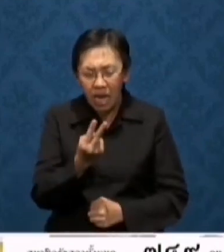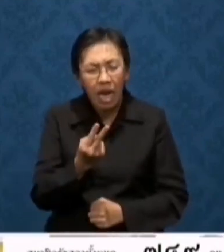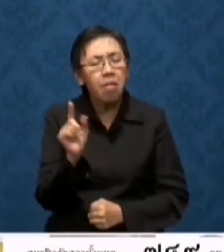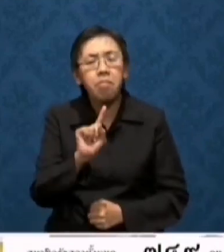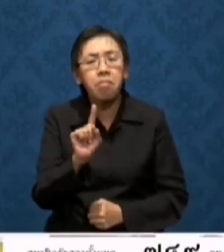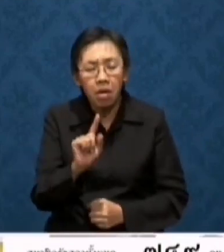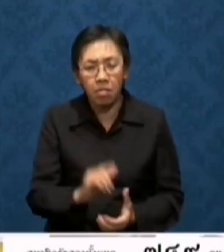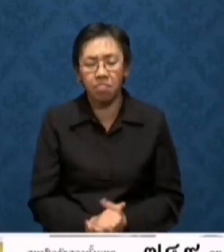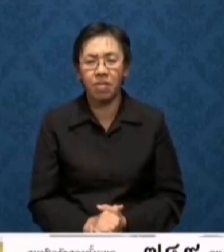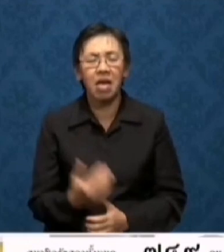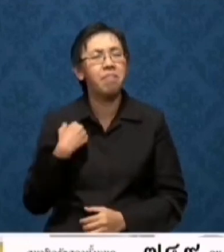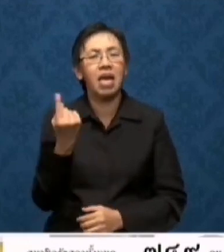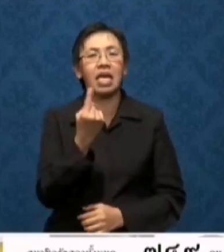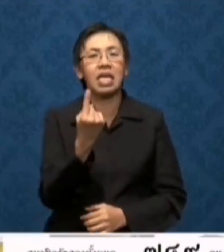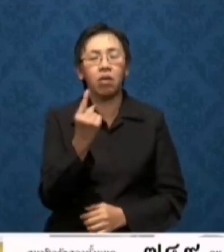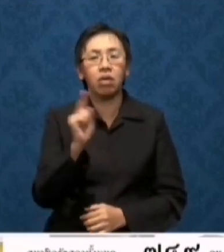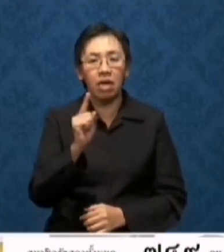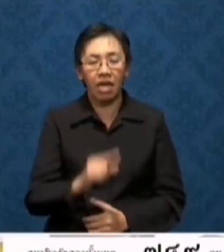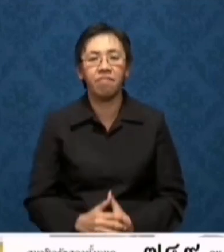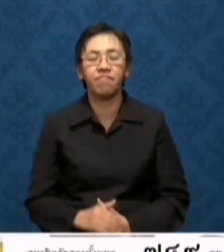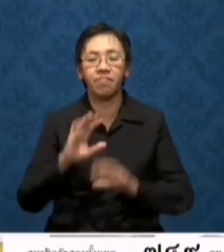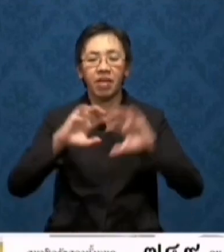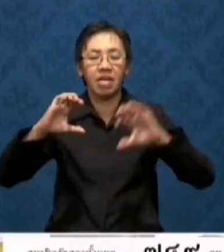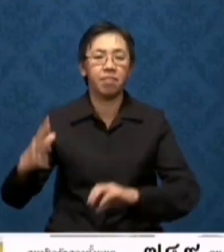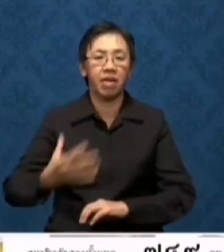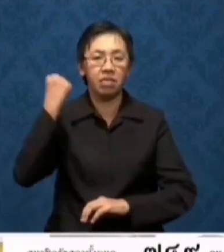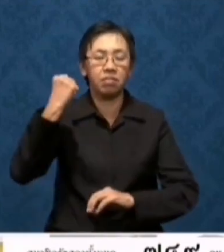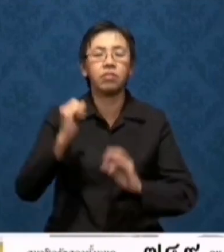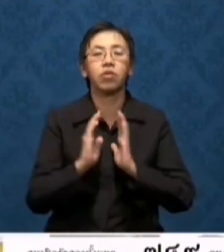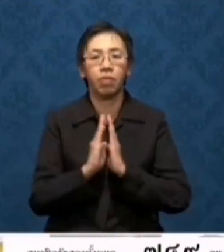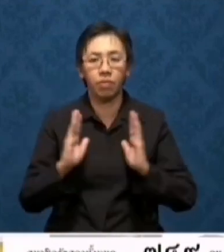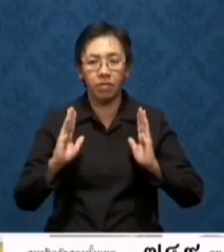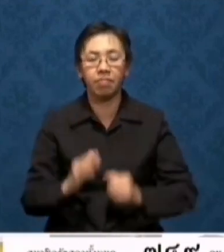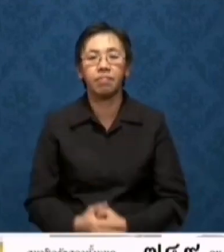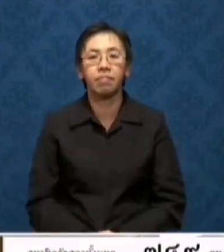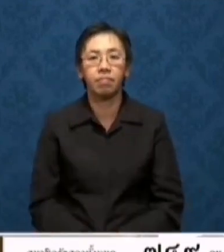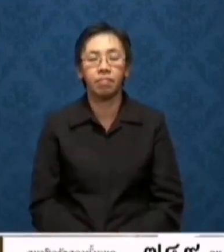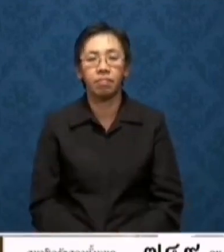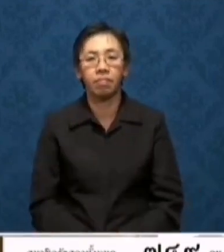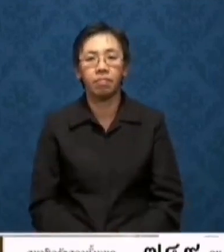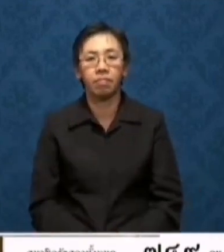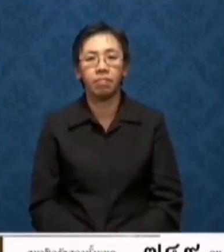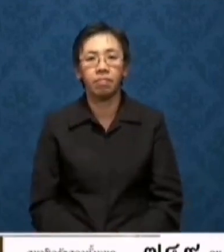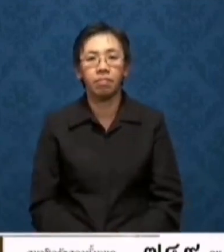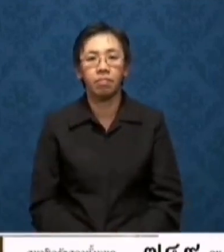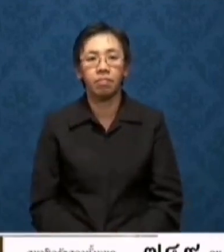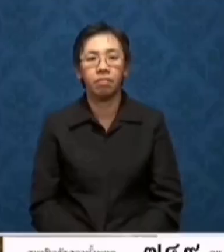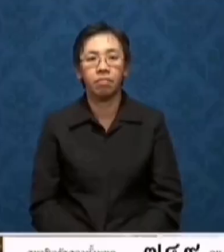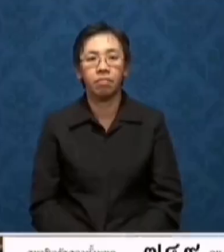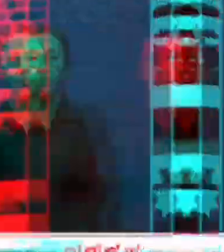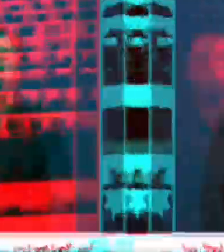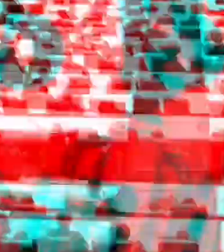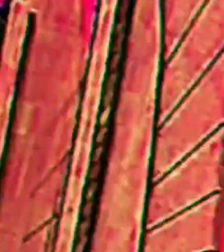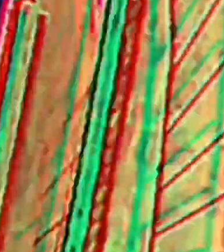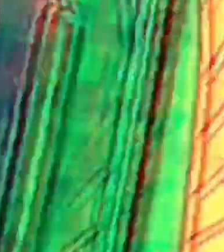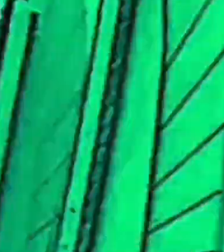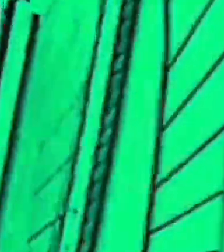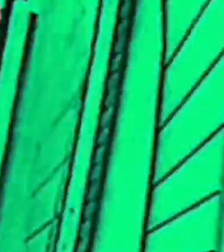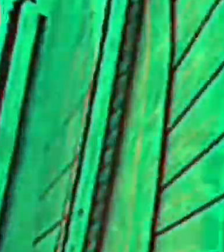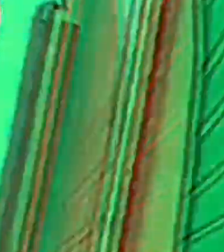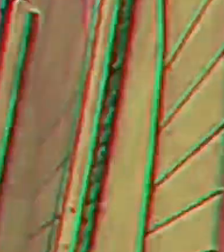นอยู่มีกรณีเดียวครับคอการรฐปหารครับขอบคุคร จมาฐานครับครั